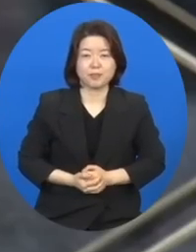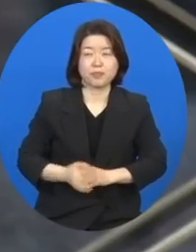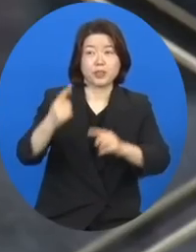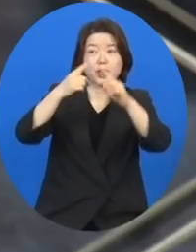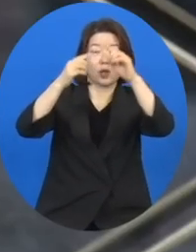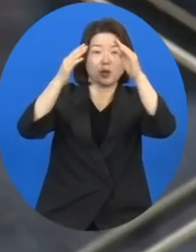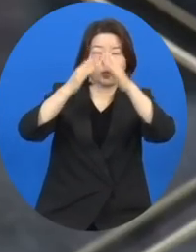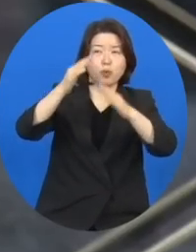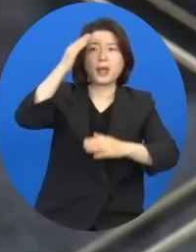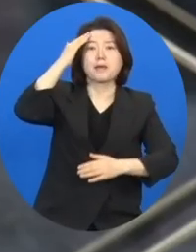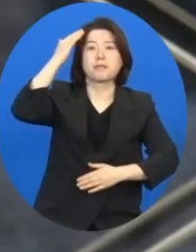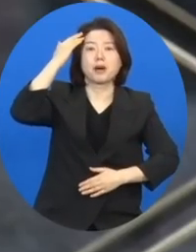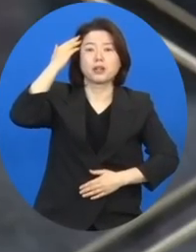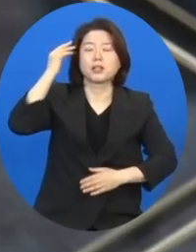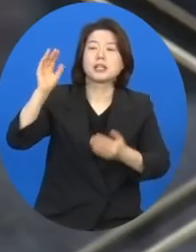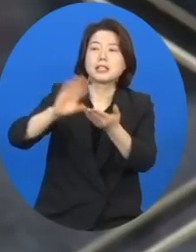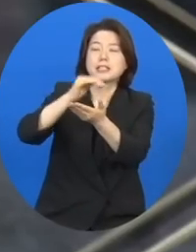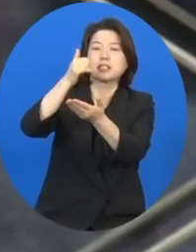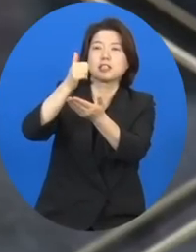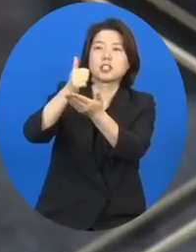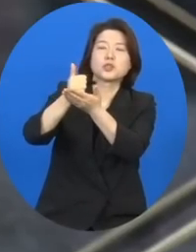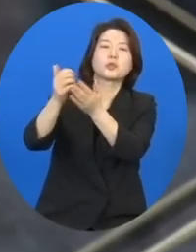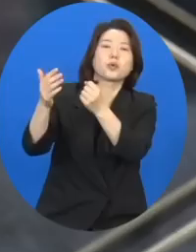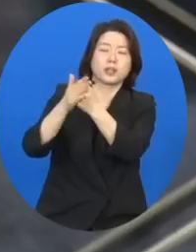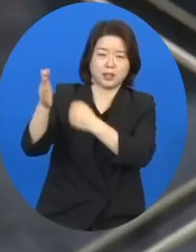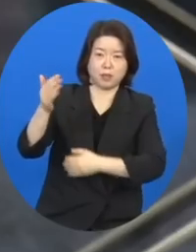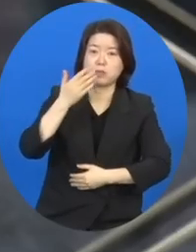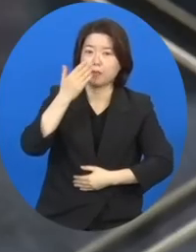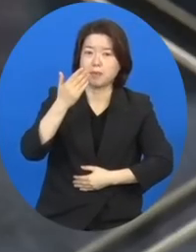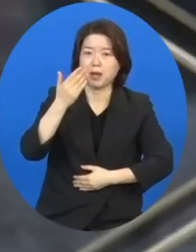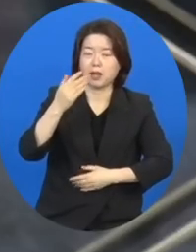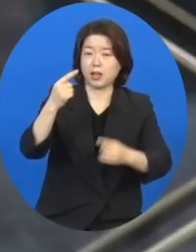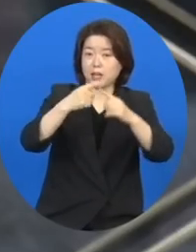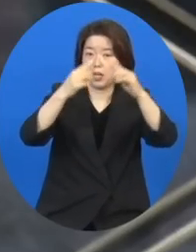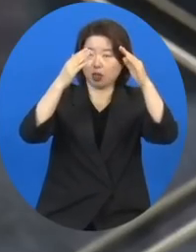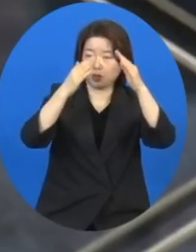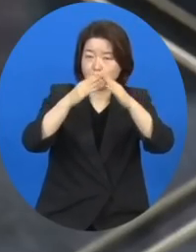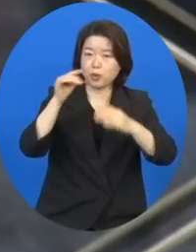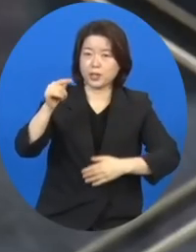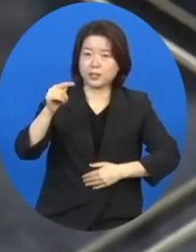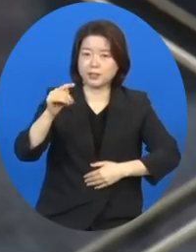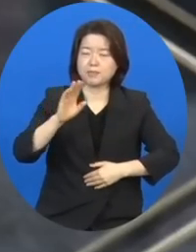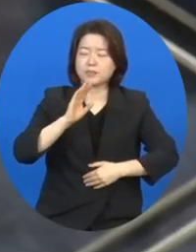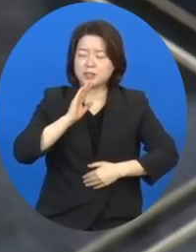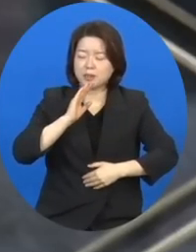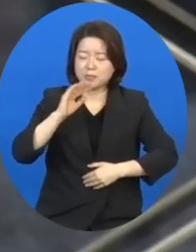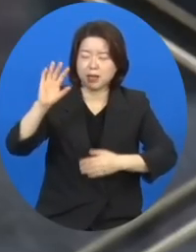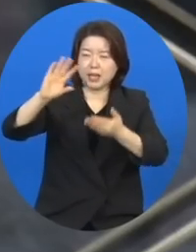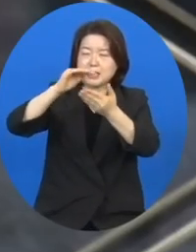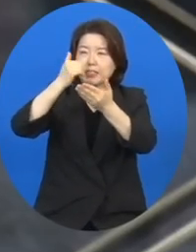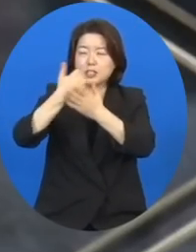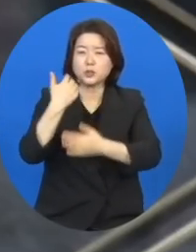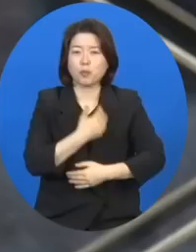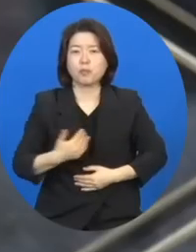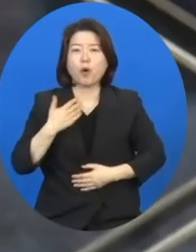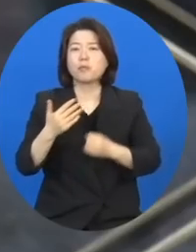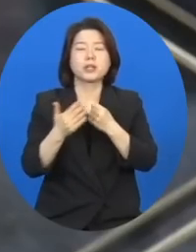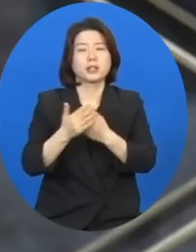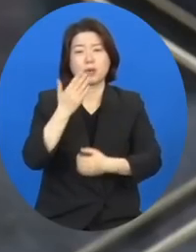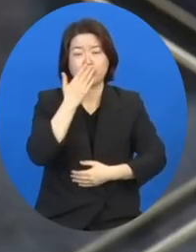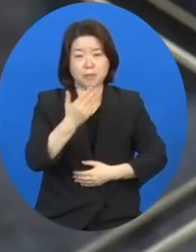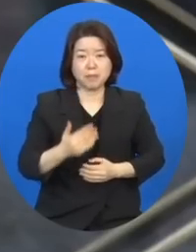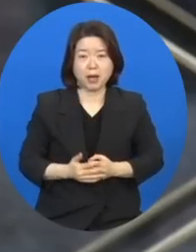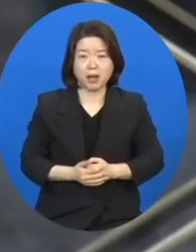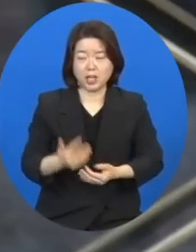교회의 머리는 그리스도이시기 때문에, 교회는 바로 그리스도의 몸이기 때문에 그래요. 주님이